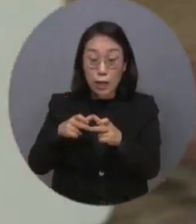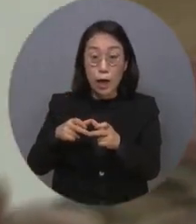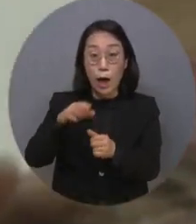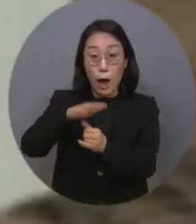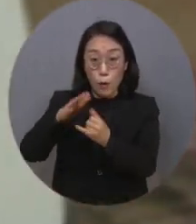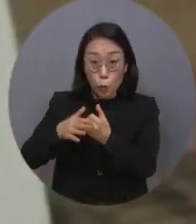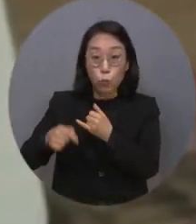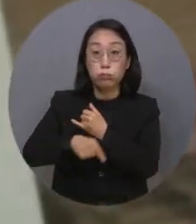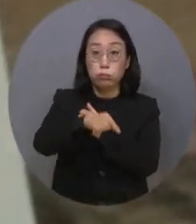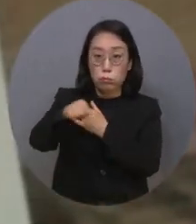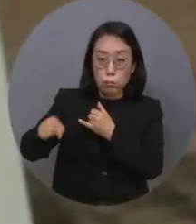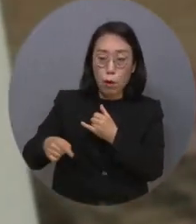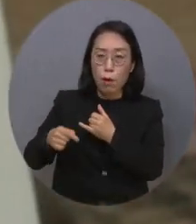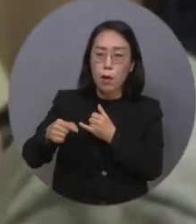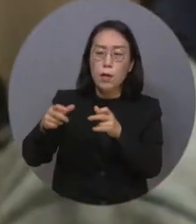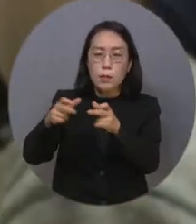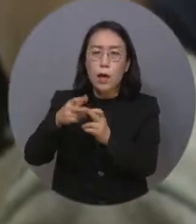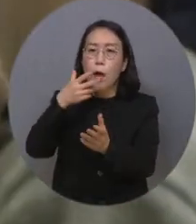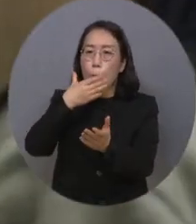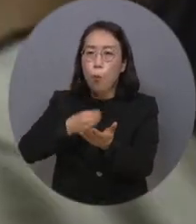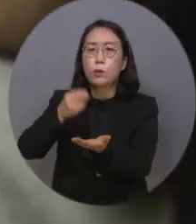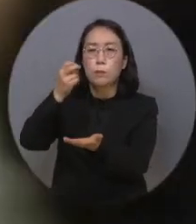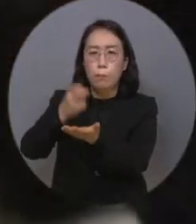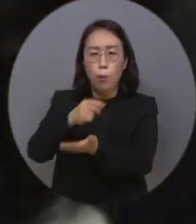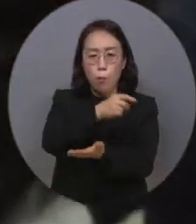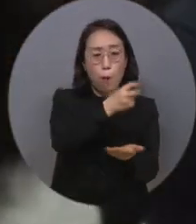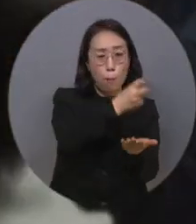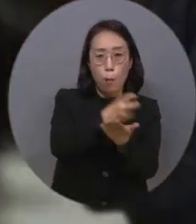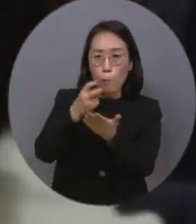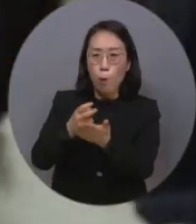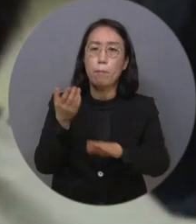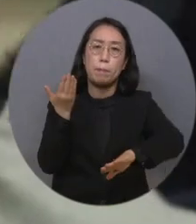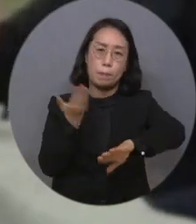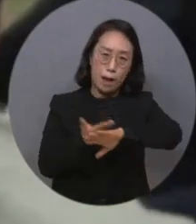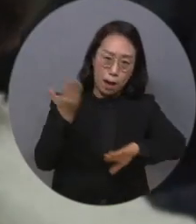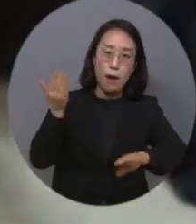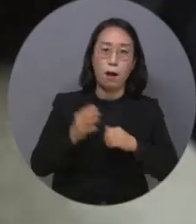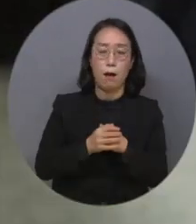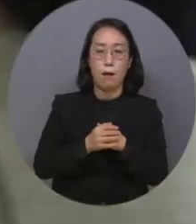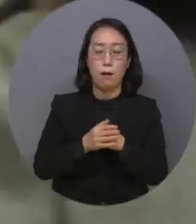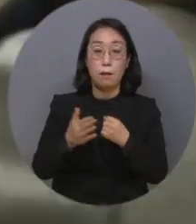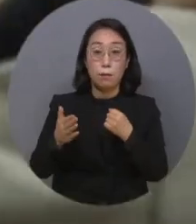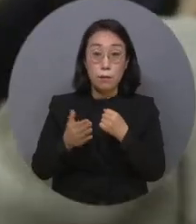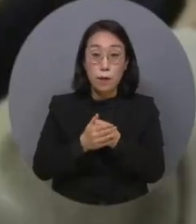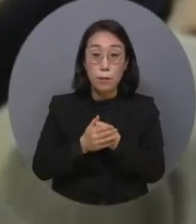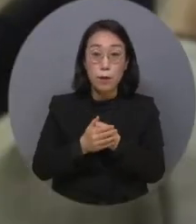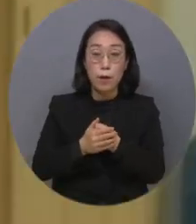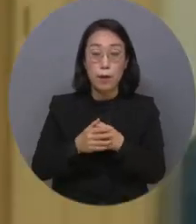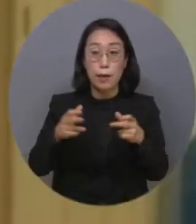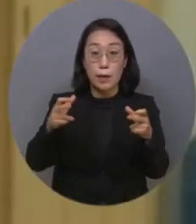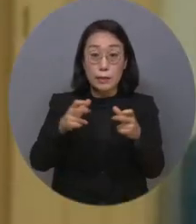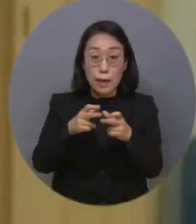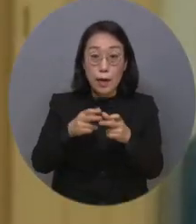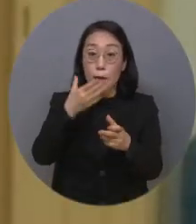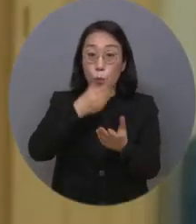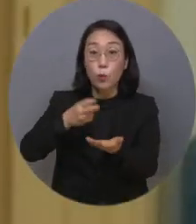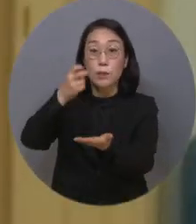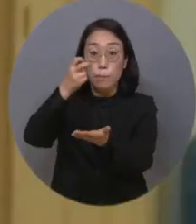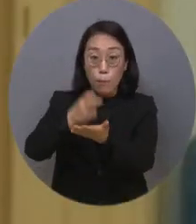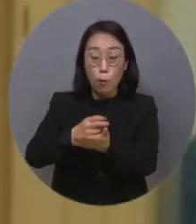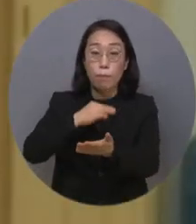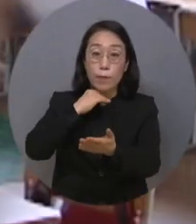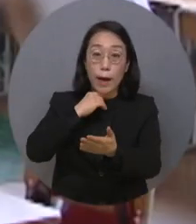아동에게는 장애인복지법에 따른 시설 서비스가 우선 적용됩니다. 그런데 장애인복지법에는 연령별 지원에